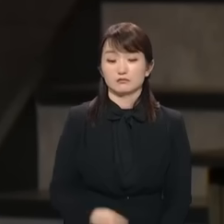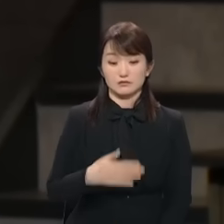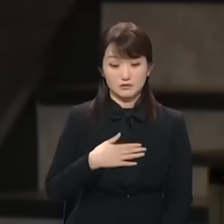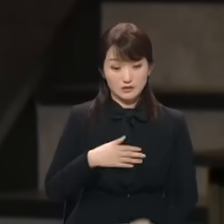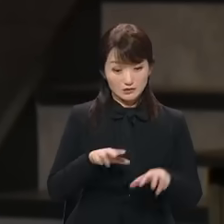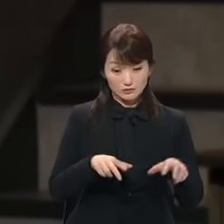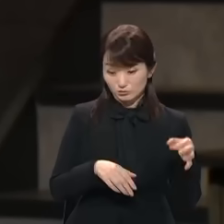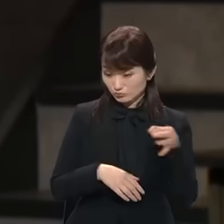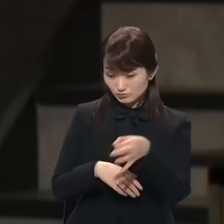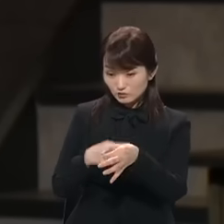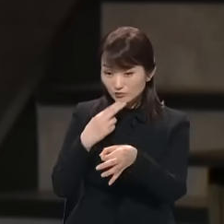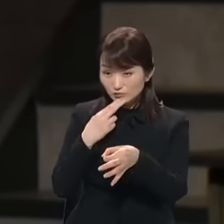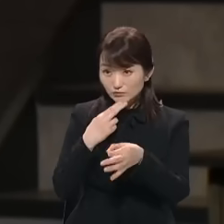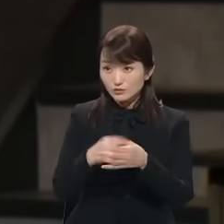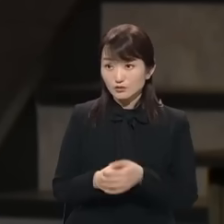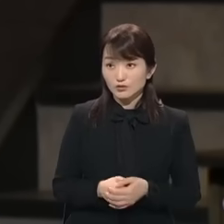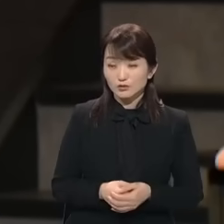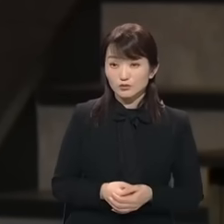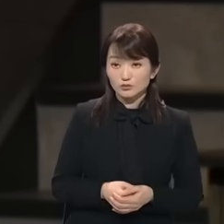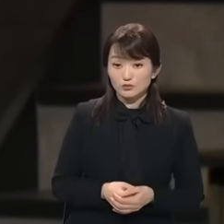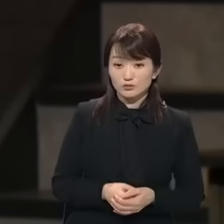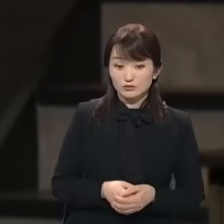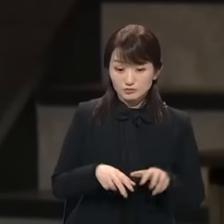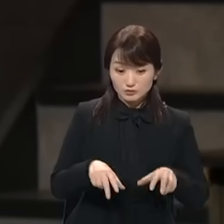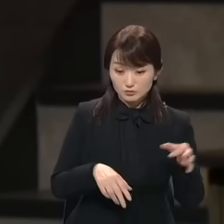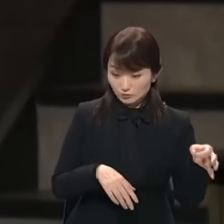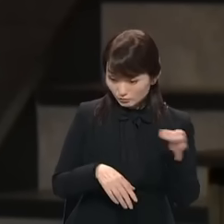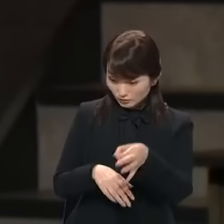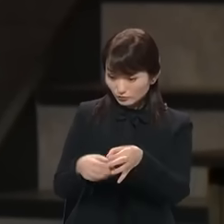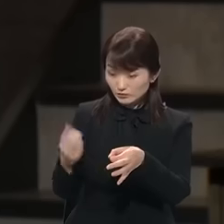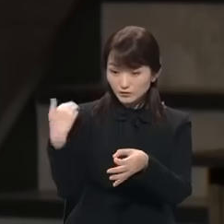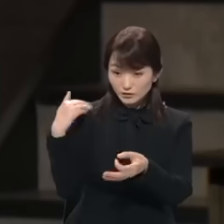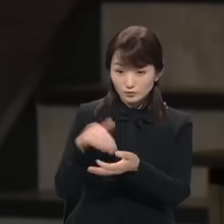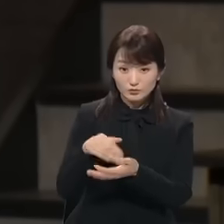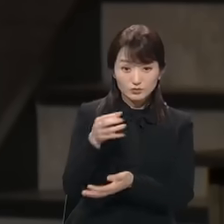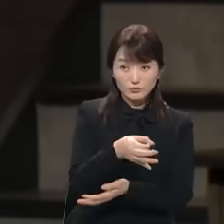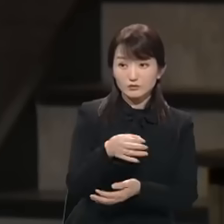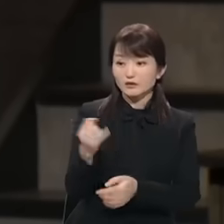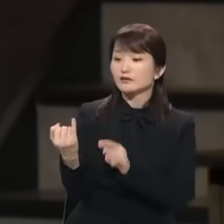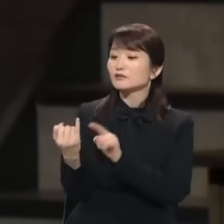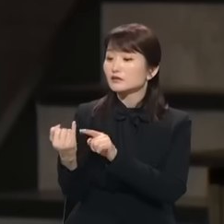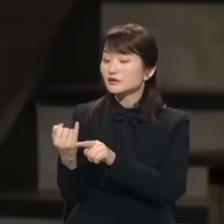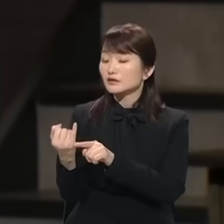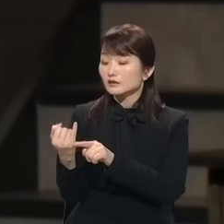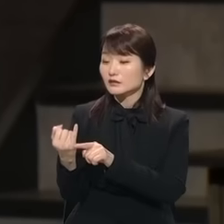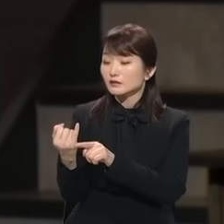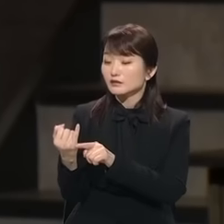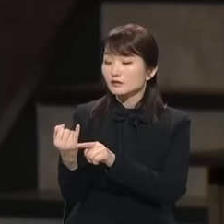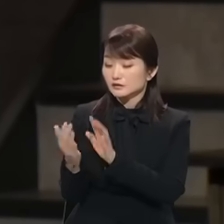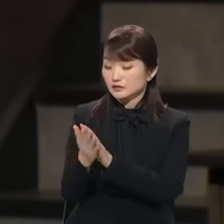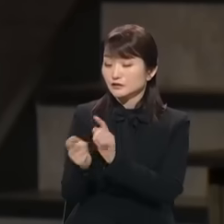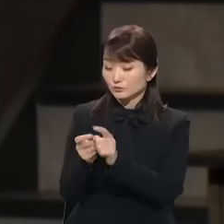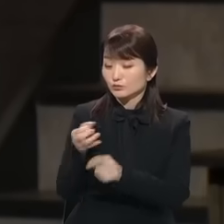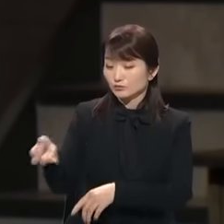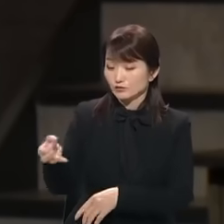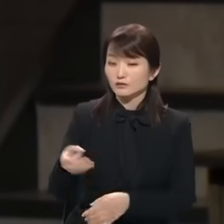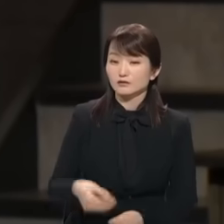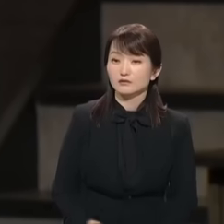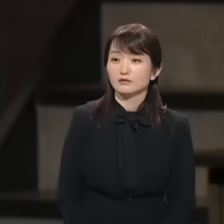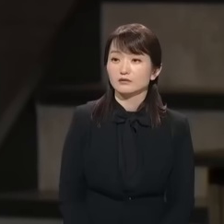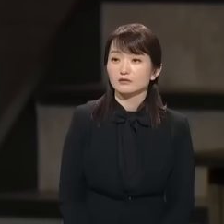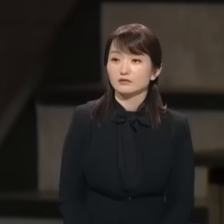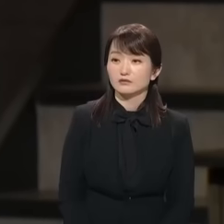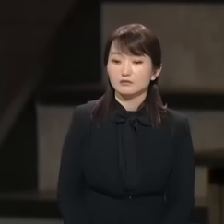없으니까 어차피 돈을 내면 다시 받는다면서 그러면 네가 내라 모델한테네 모델한테